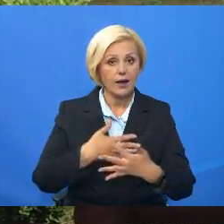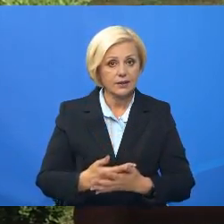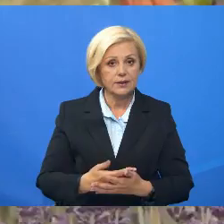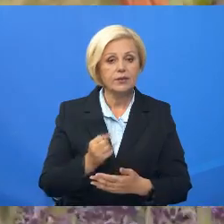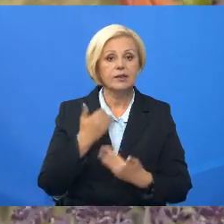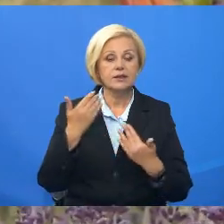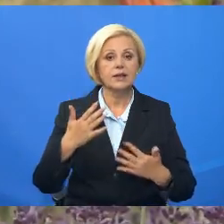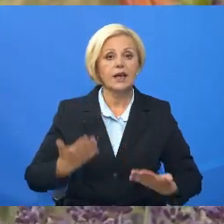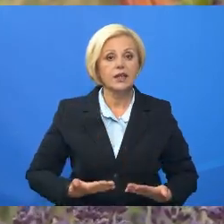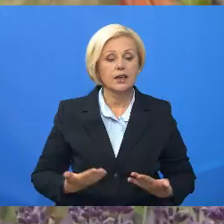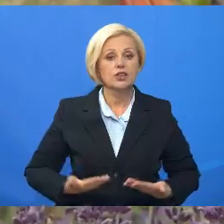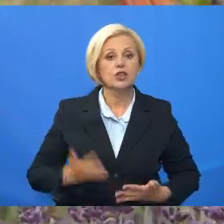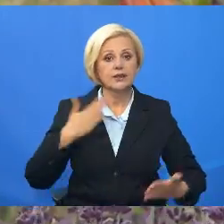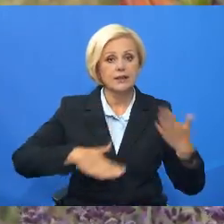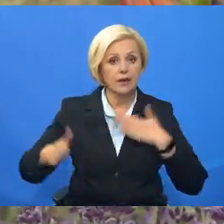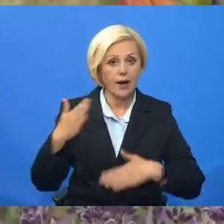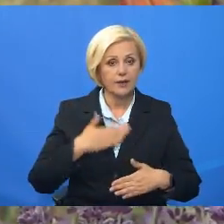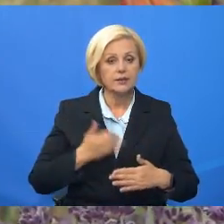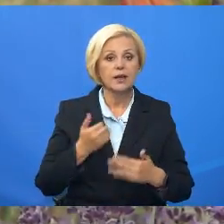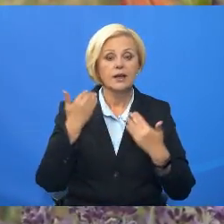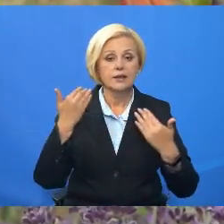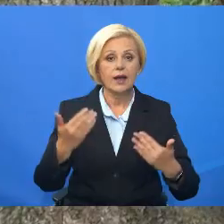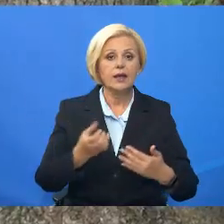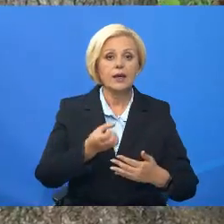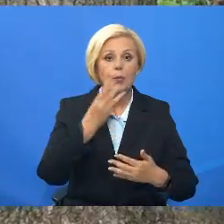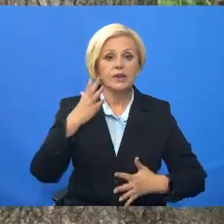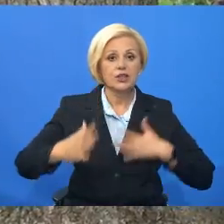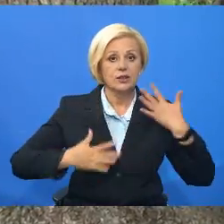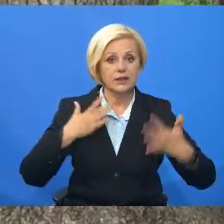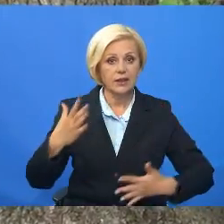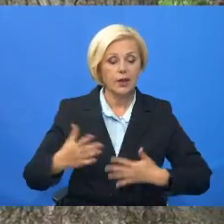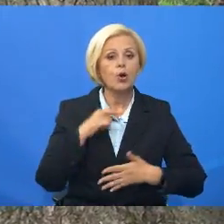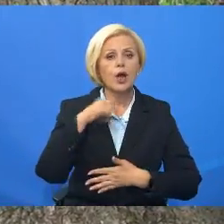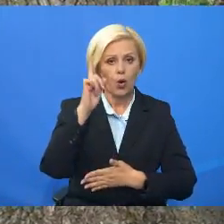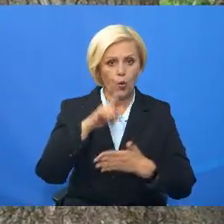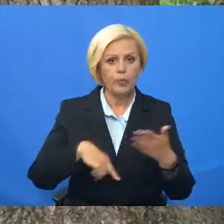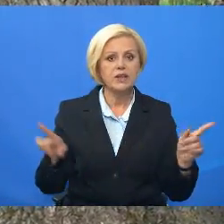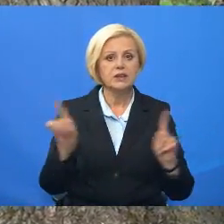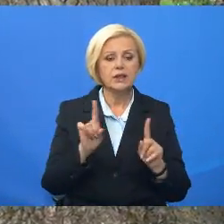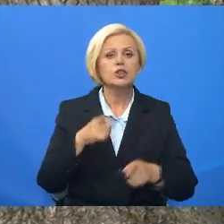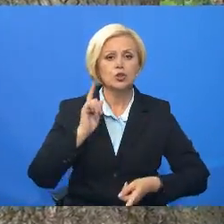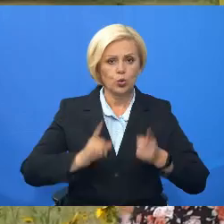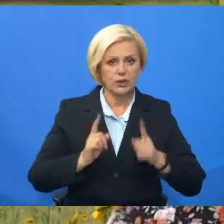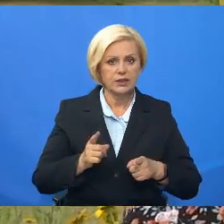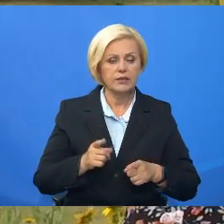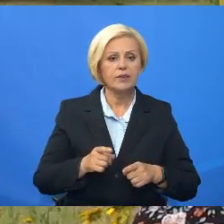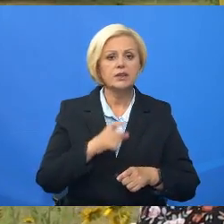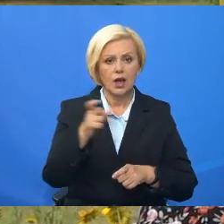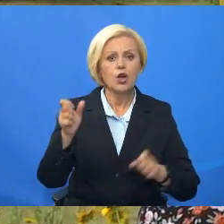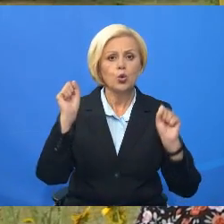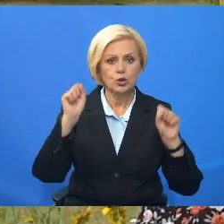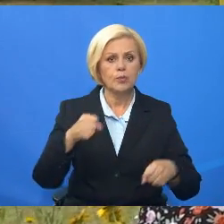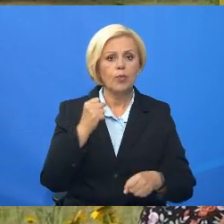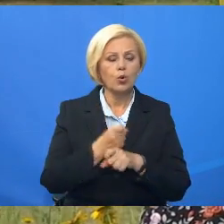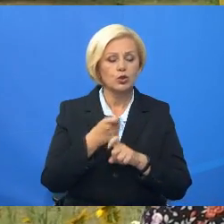их жизнерадостность, на их положительные эмоции, убедилась в том, что действительно люди могут